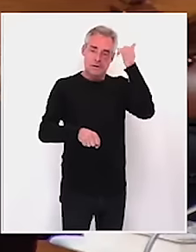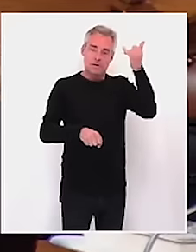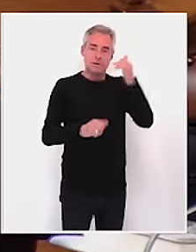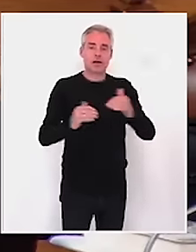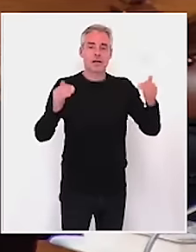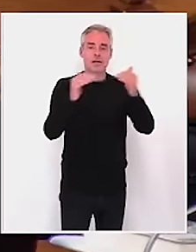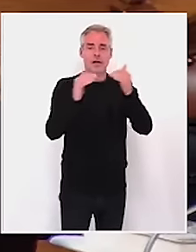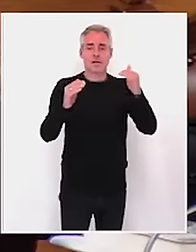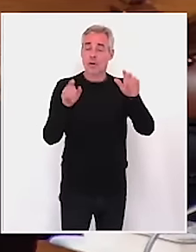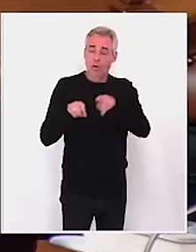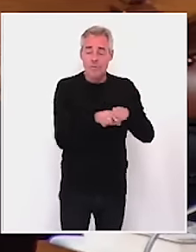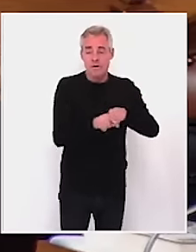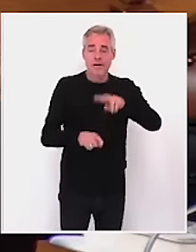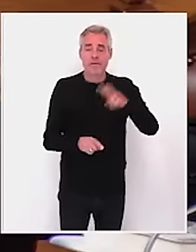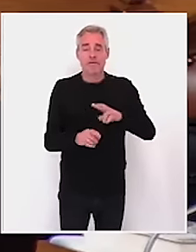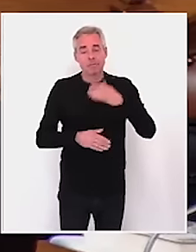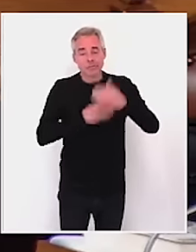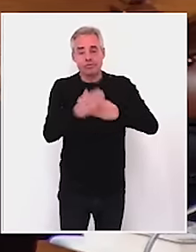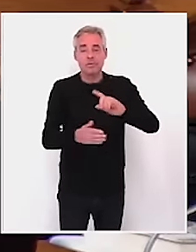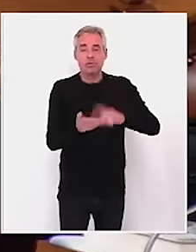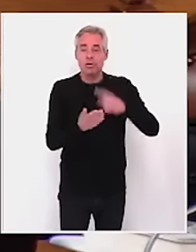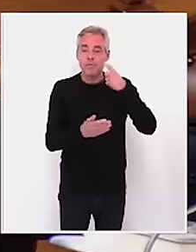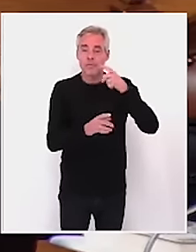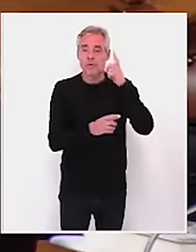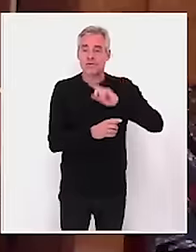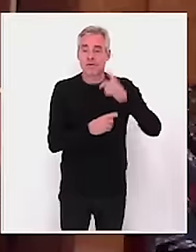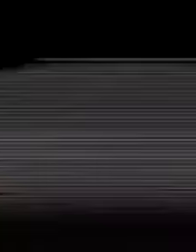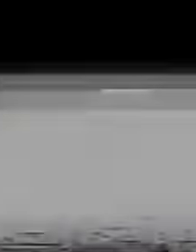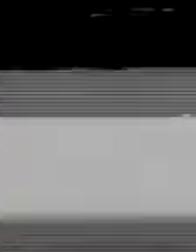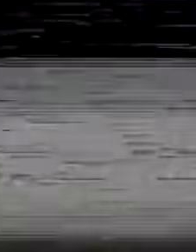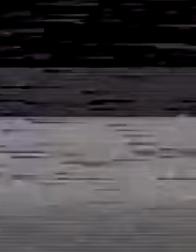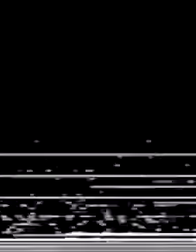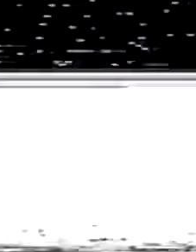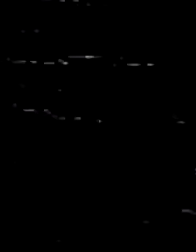égalité, en fait, et une avancée des droits pour les femmes. Merci.